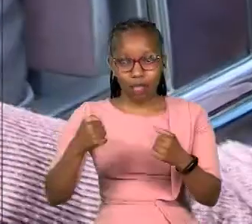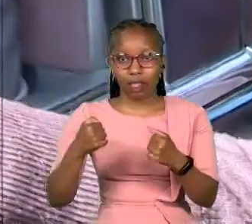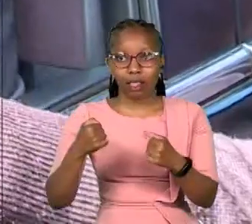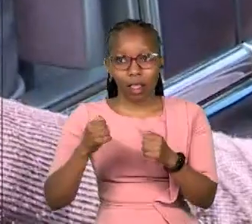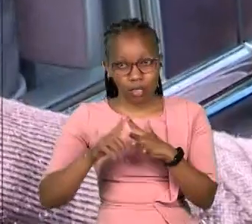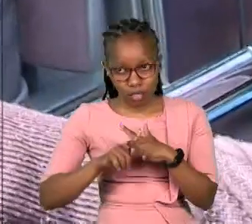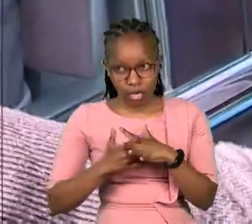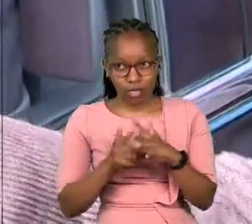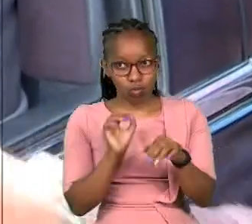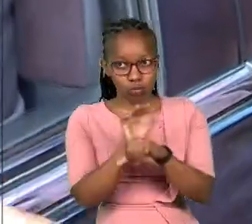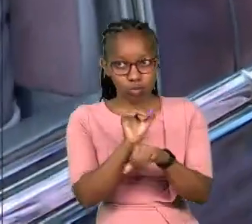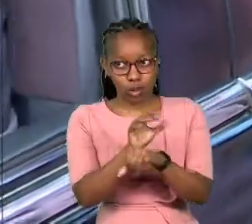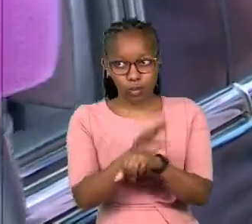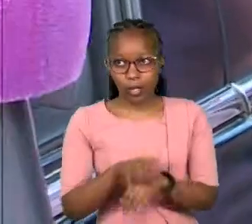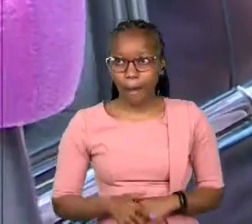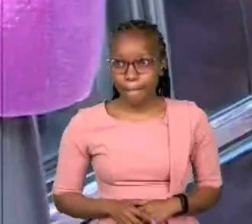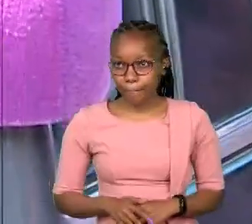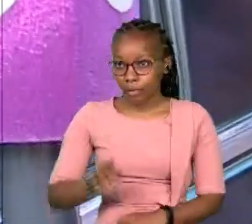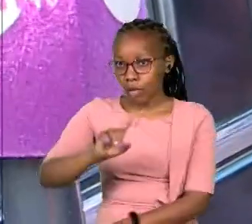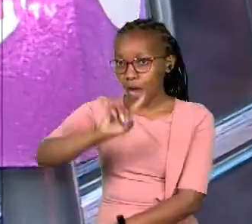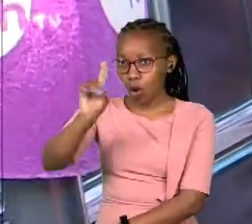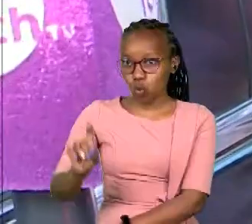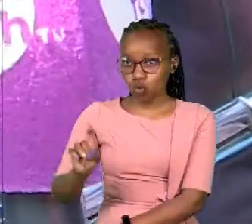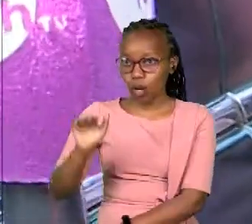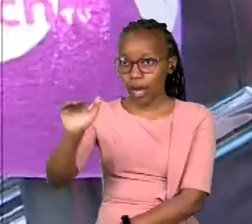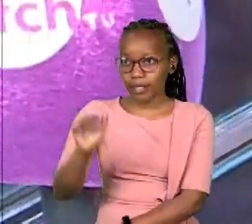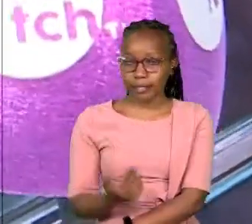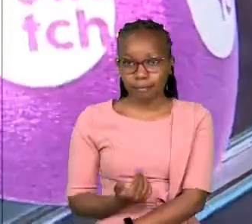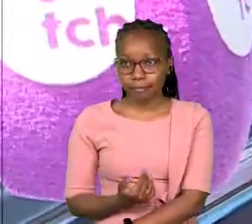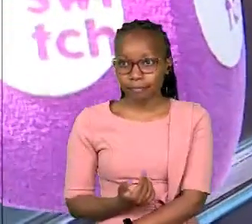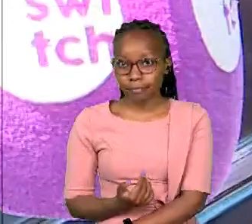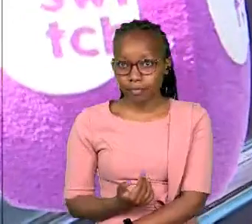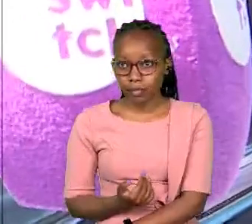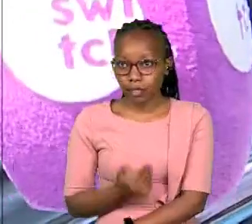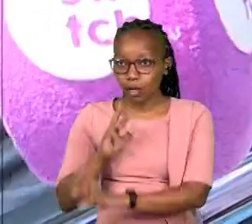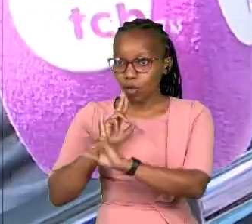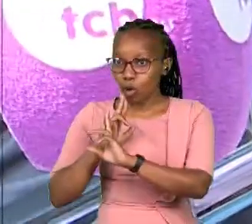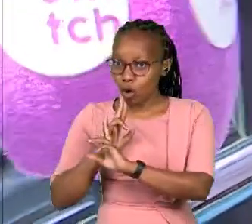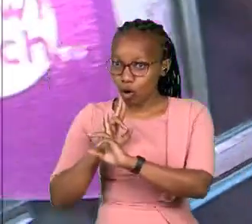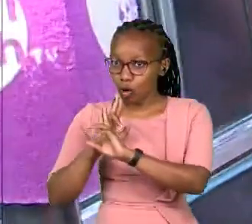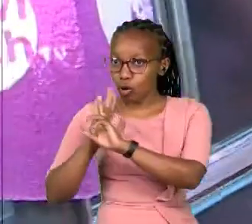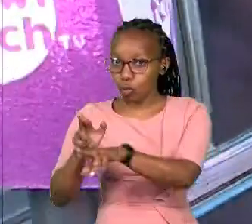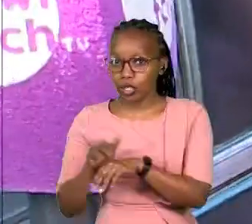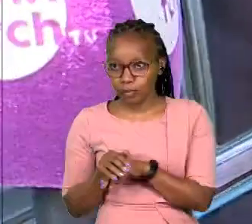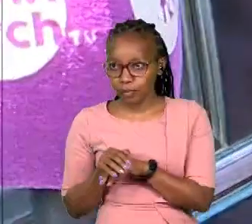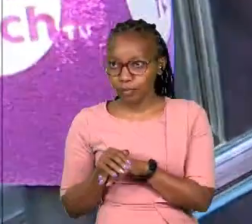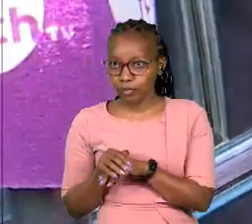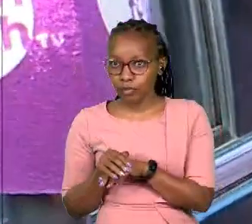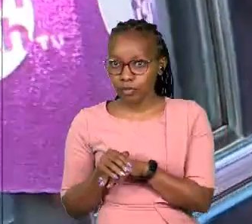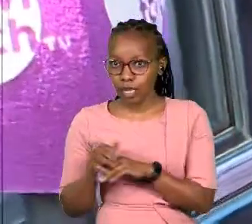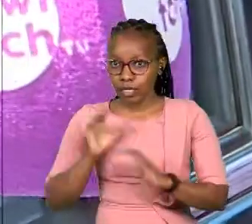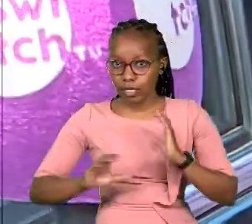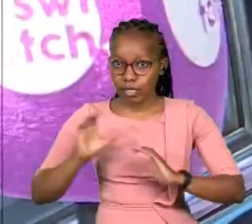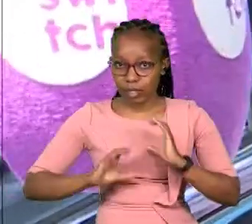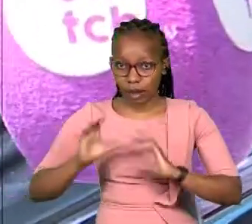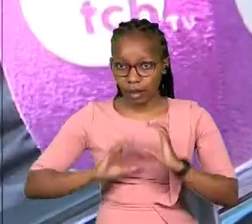polisi waangalie nini inawasumbua. Pengine swali moja ambalo ningependa kukuuliza mheshimiwa, ripoti ambazo tumeweza kukusanya kutoka kwa wananchi